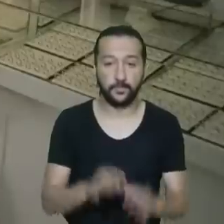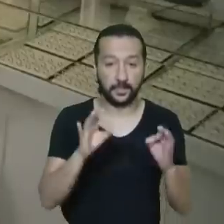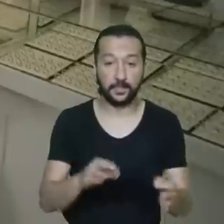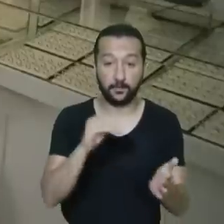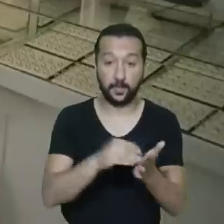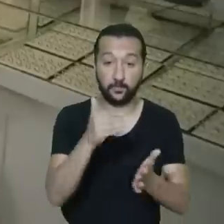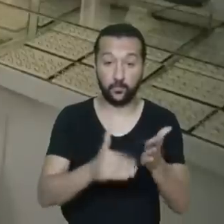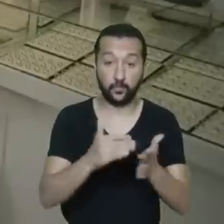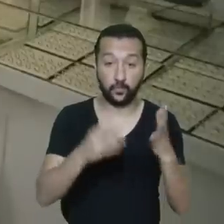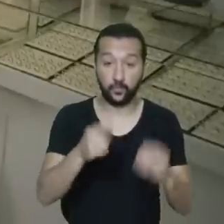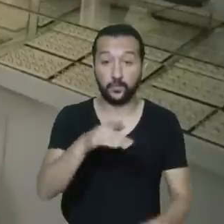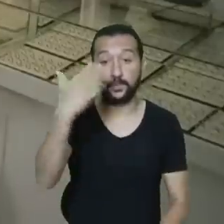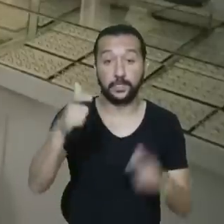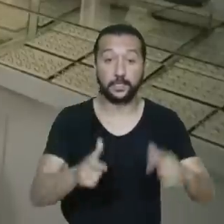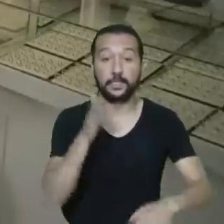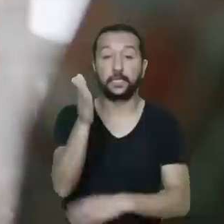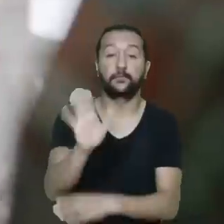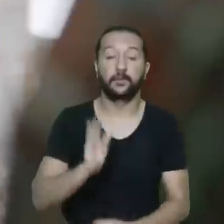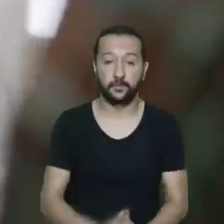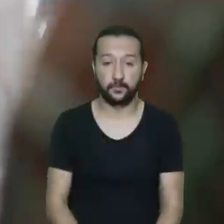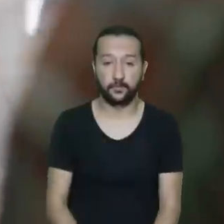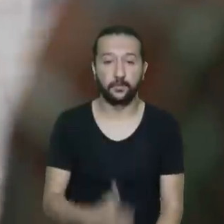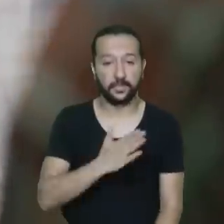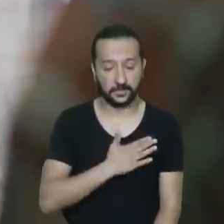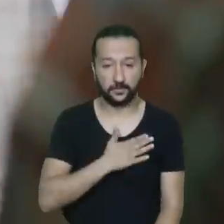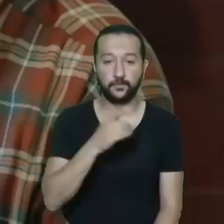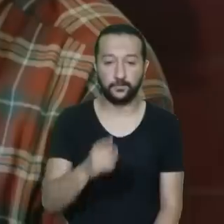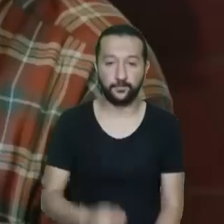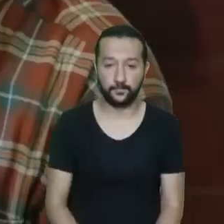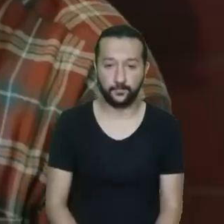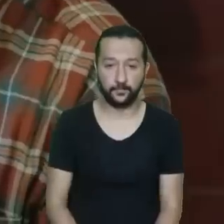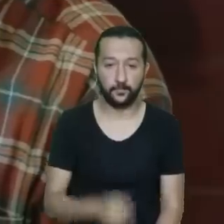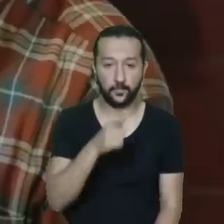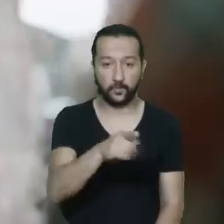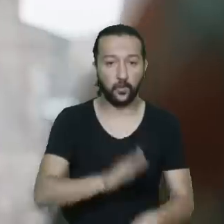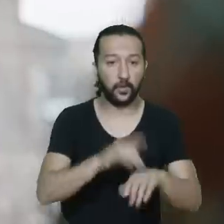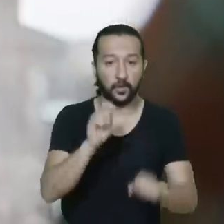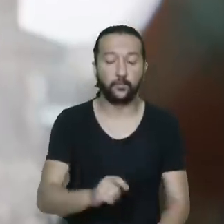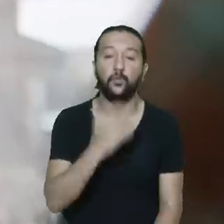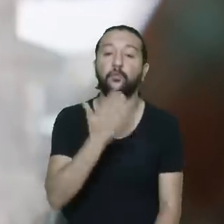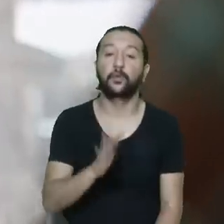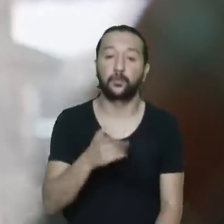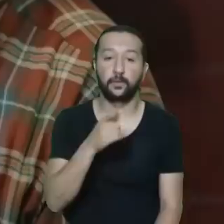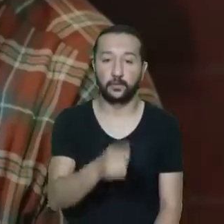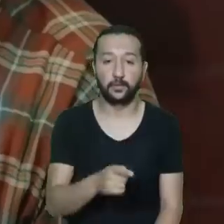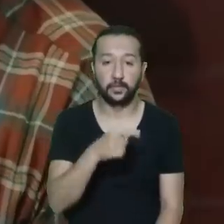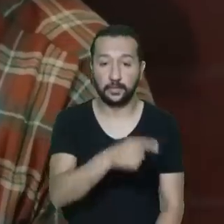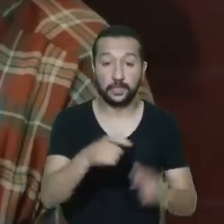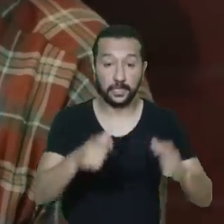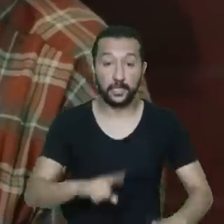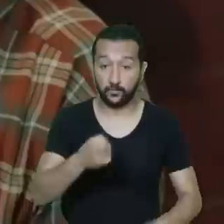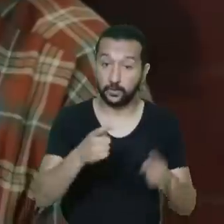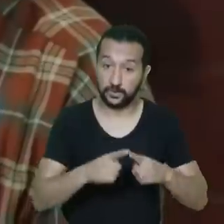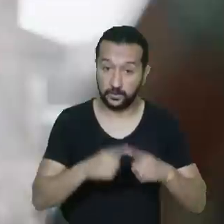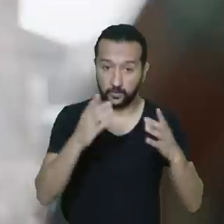Yine mark bozduracak olursan başka bir yere gitme. Sağ ol. Aa, bu yaptığın olmadı emme. Yerde